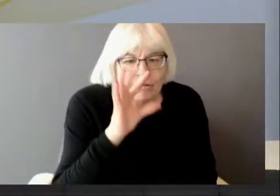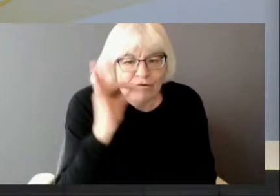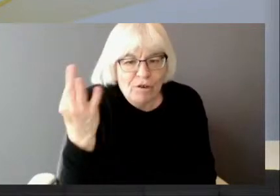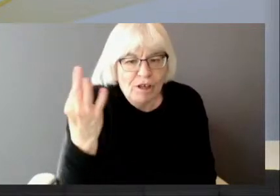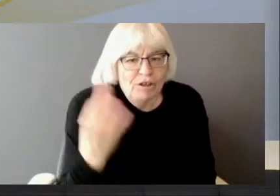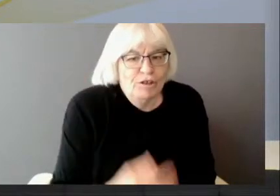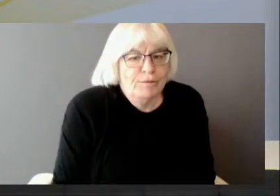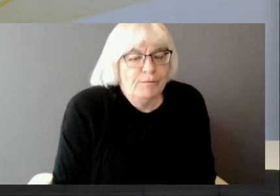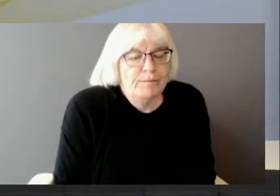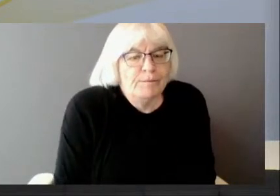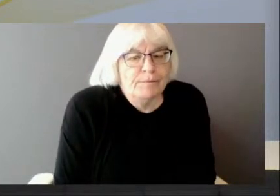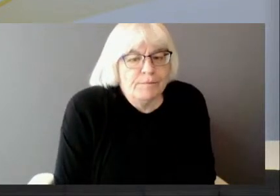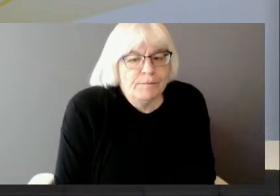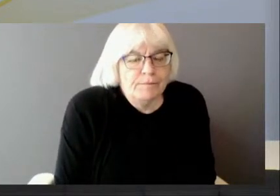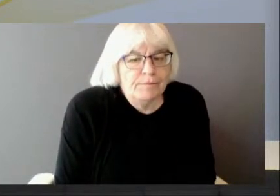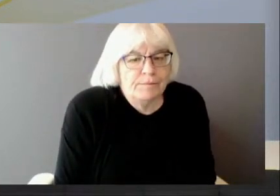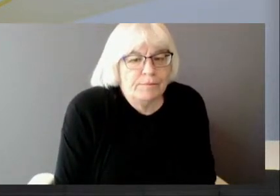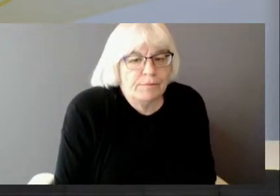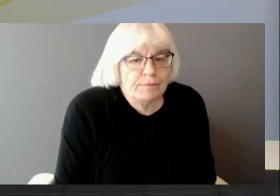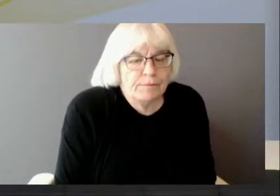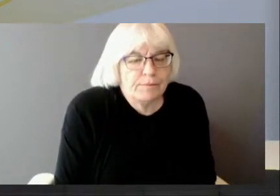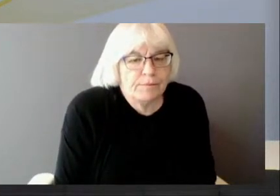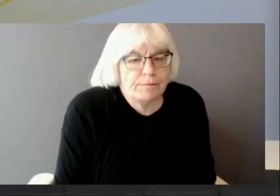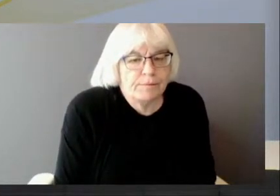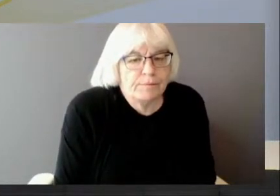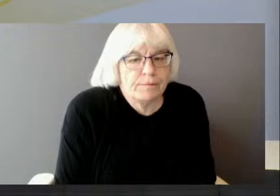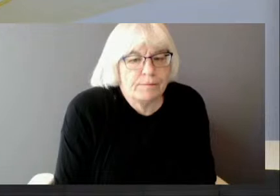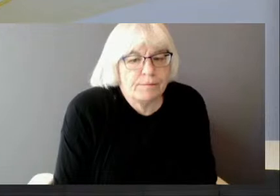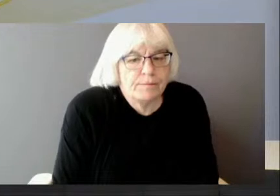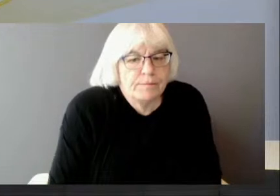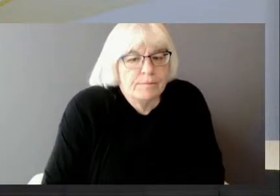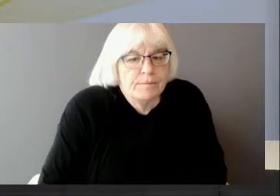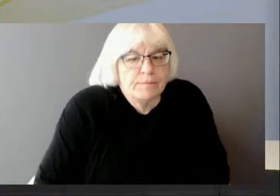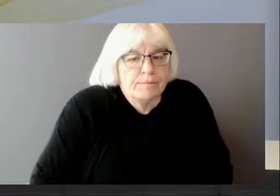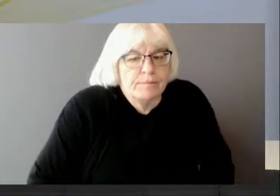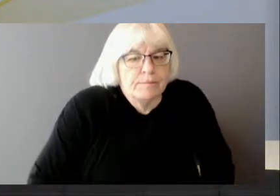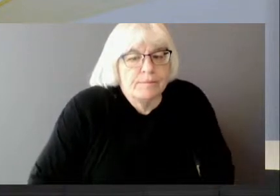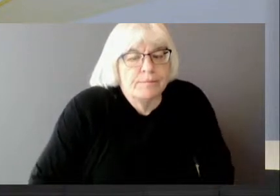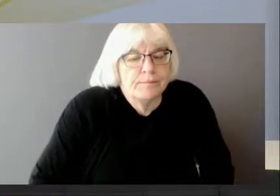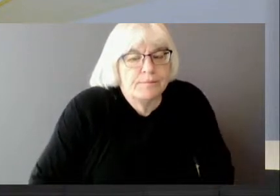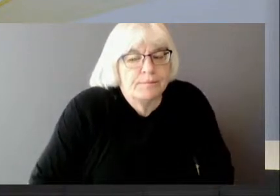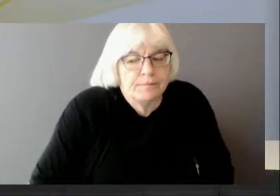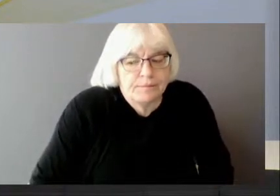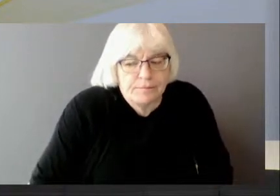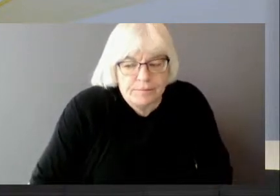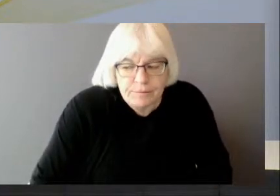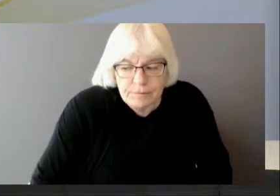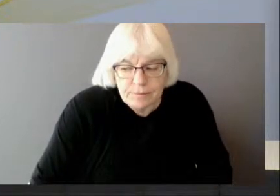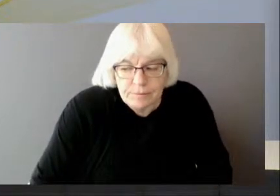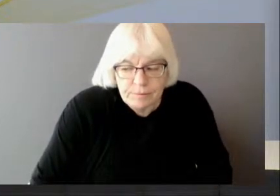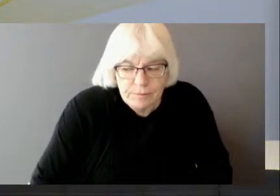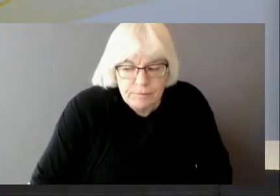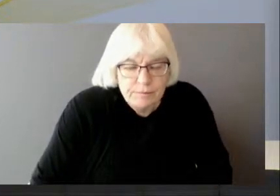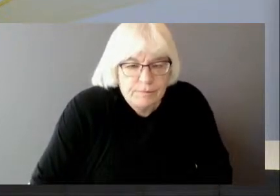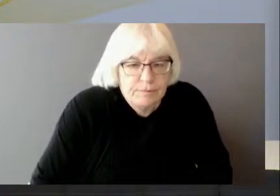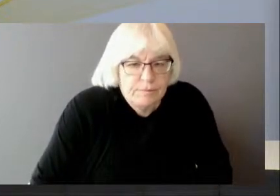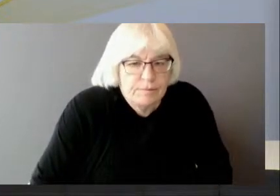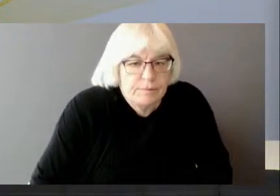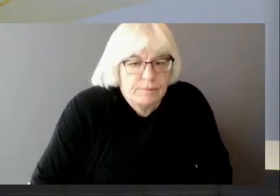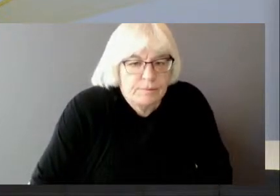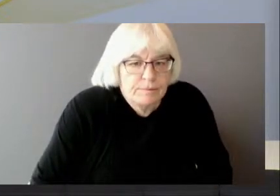J'aimerais savoir plus de détails concernant la personne qui a été diagnostiquée avec la variante de la